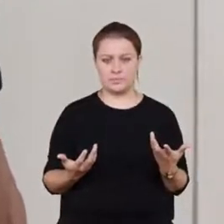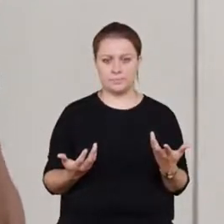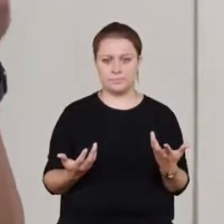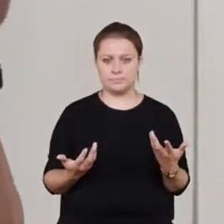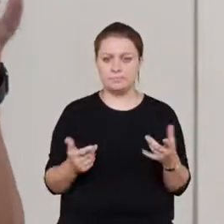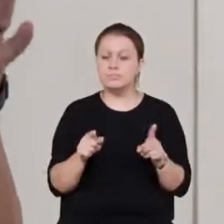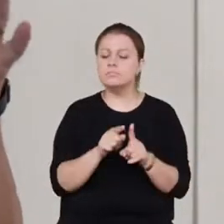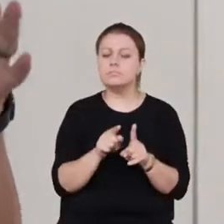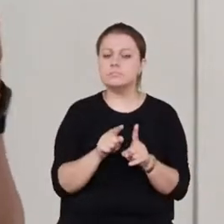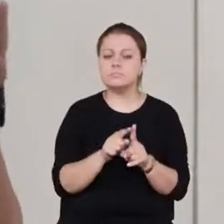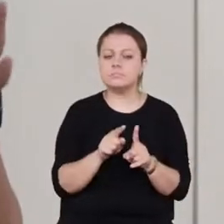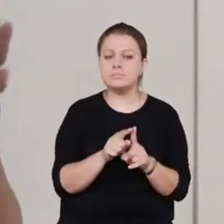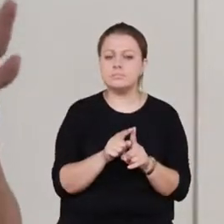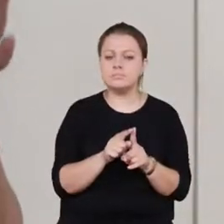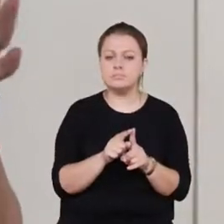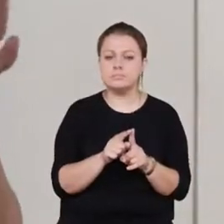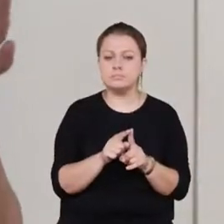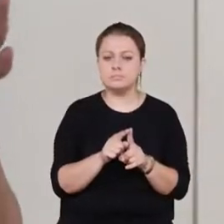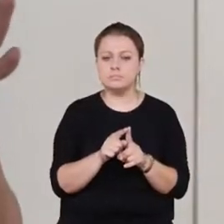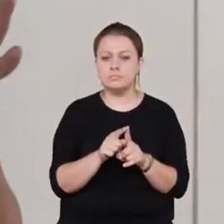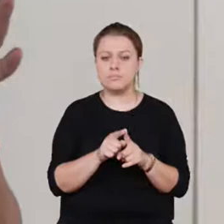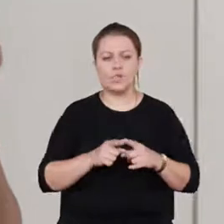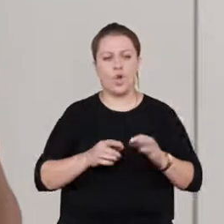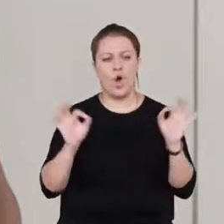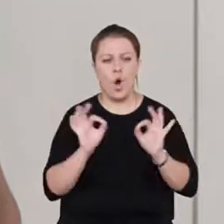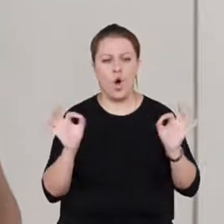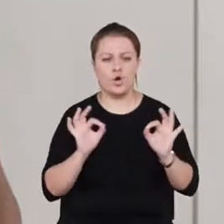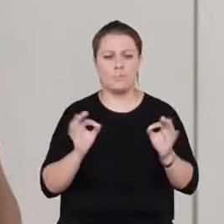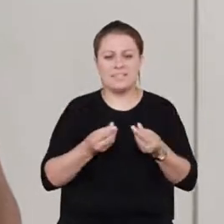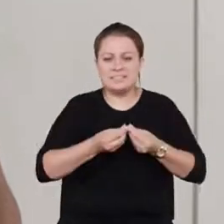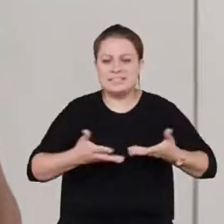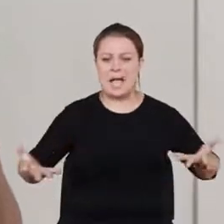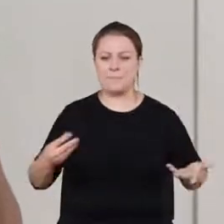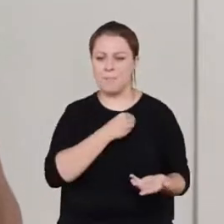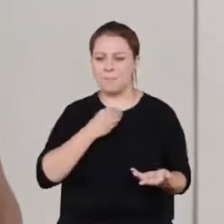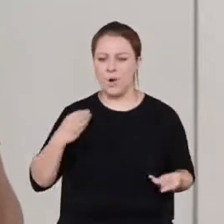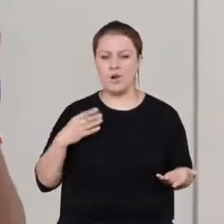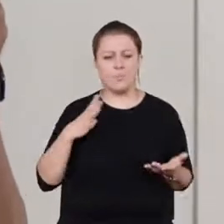i takiej naprawdę krańcowej deprywacji dla bardzo wielu ludzi.